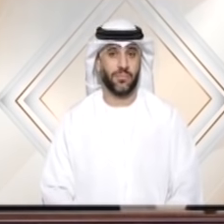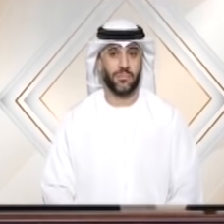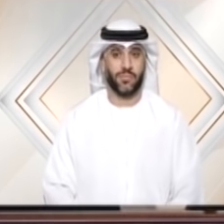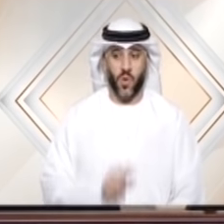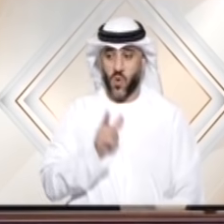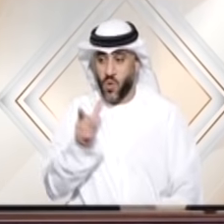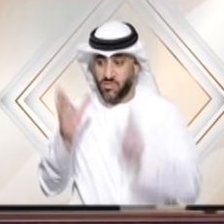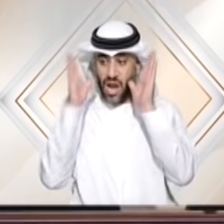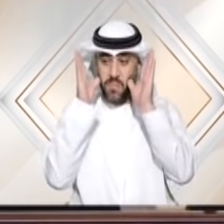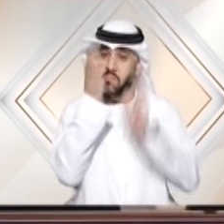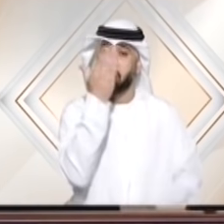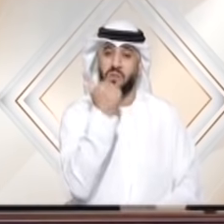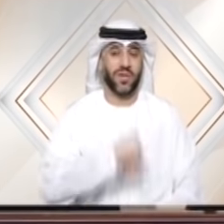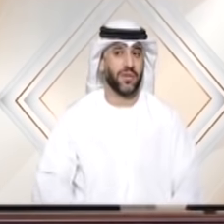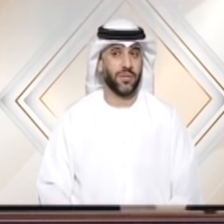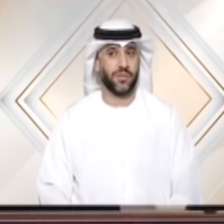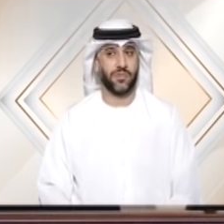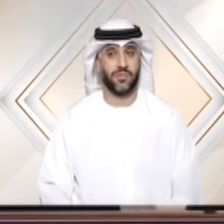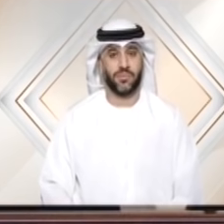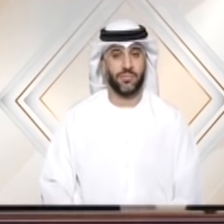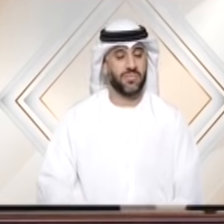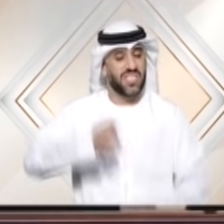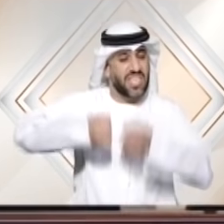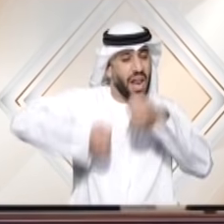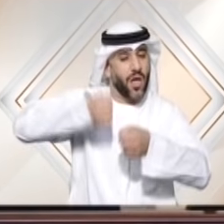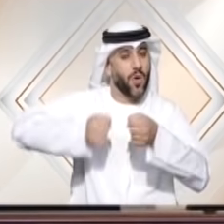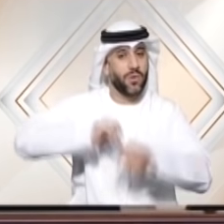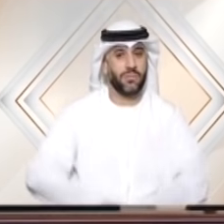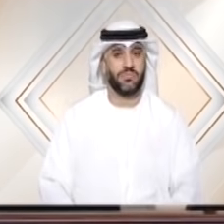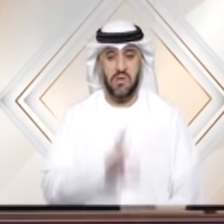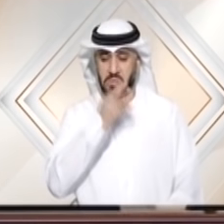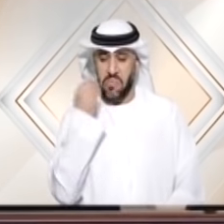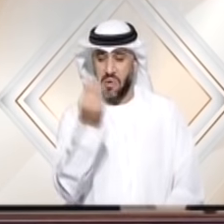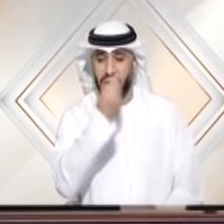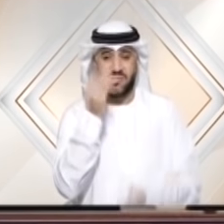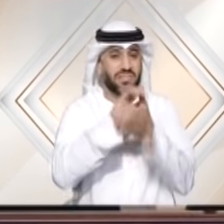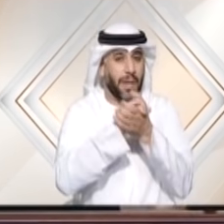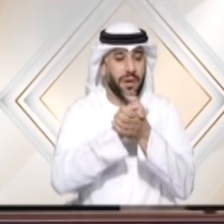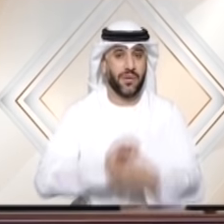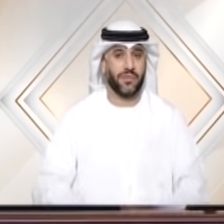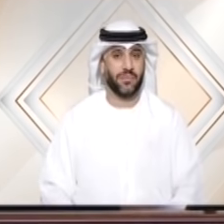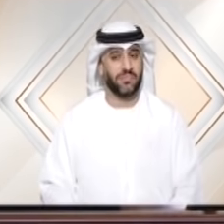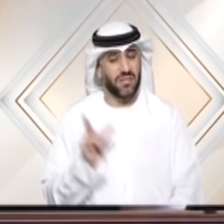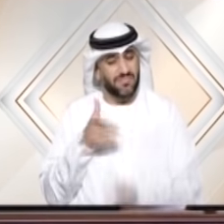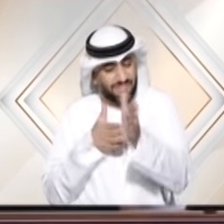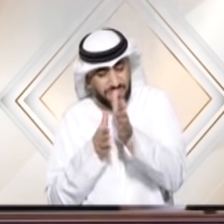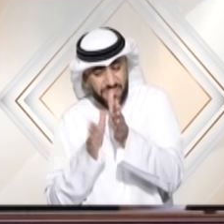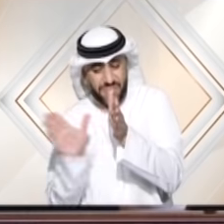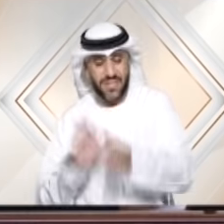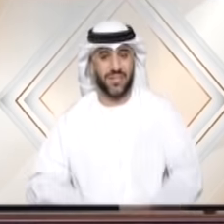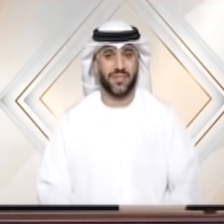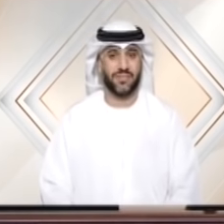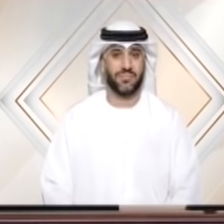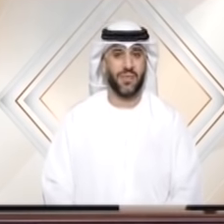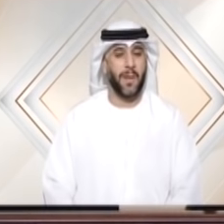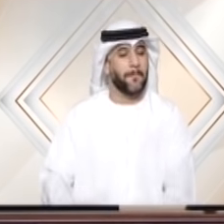ويتقول له قم صلي. زين وين وهو وين يصير يوم بالسيارة وين يصير يعني؟ ما أصحابه، هو مش حدا كتير طايع يعني، بس إنه هو